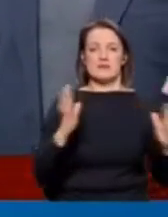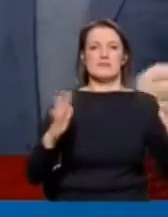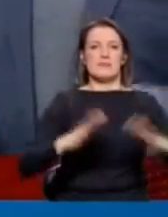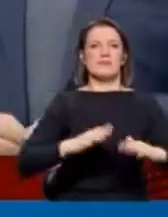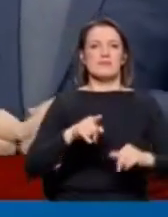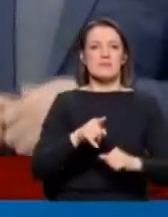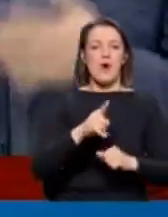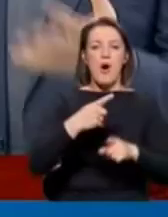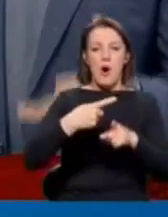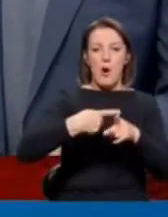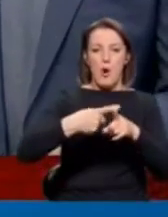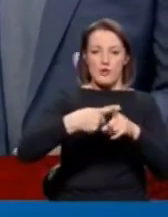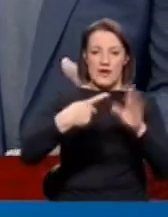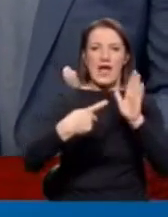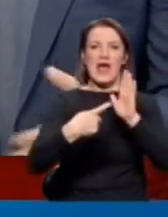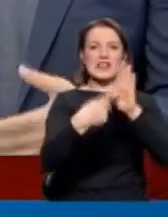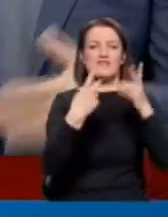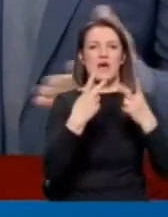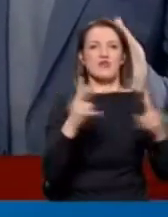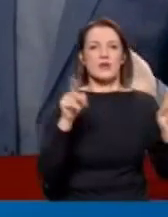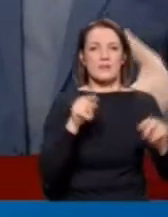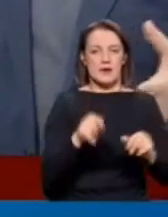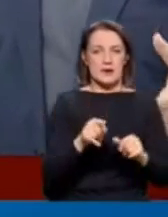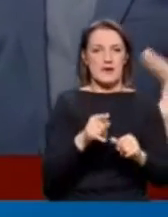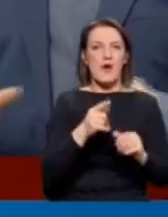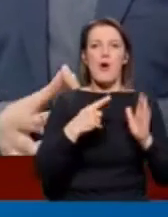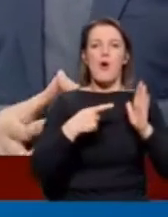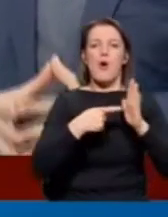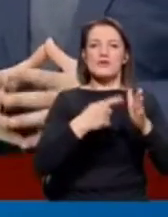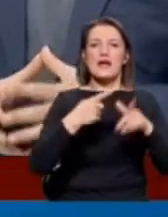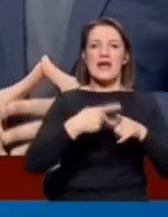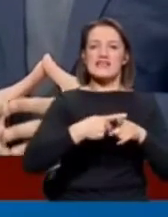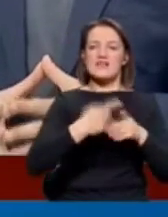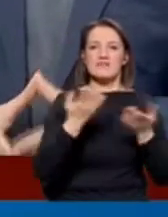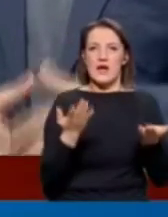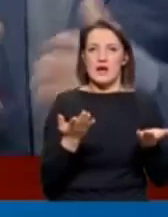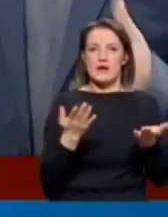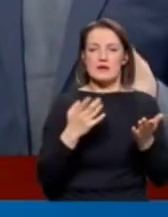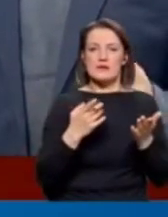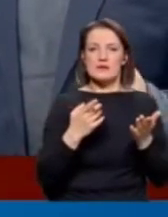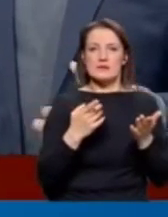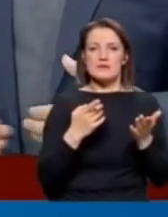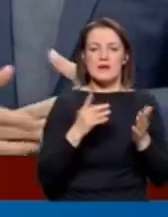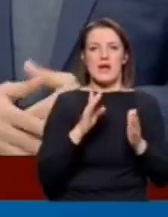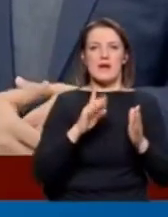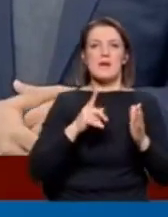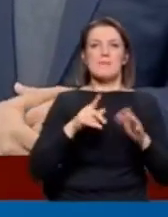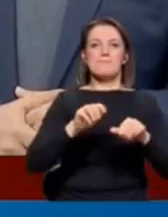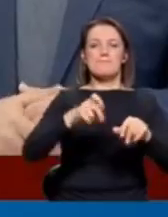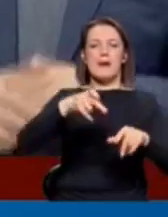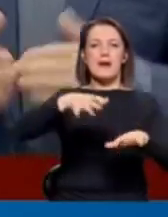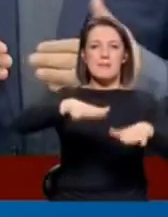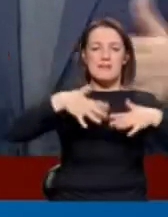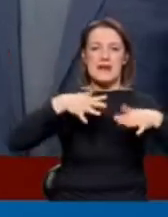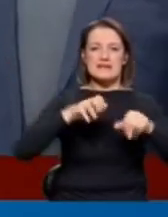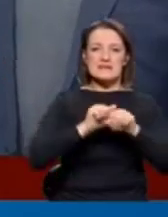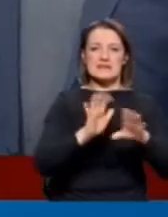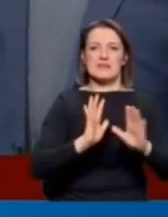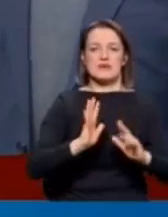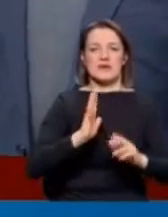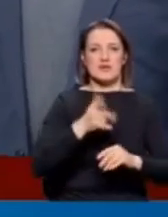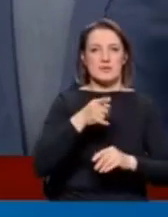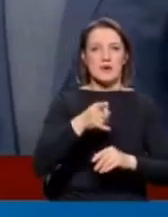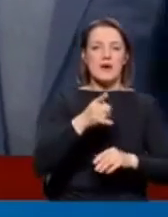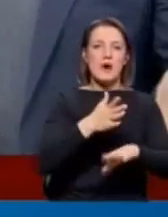gelmek ortak bir hedef açıklamak nedir ortak Elif parlamenter sisteme geçiş hedefini